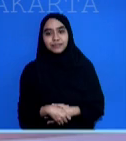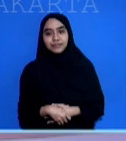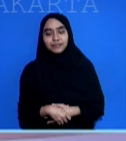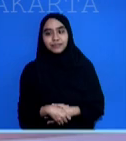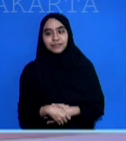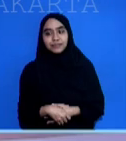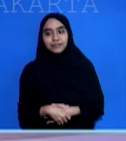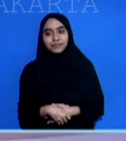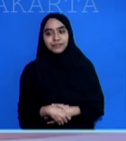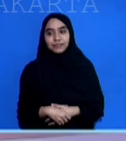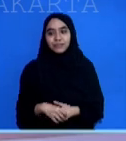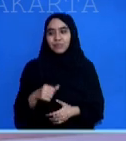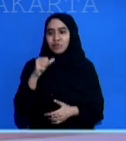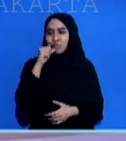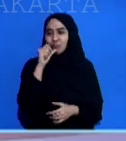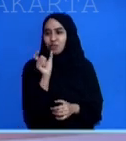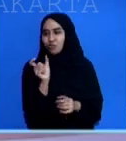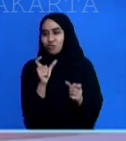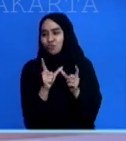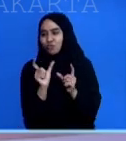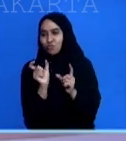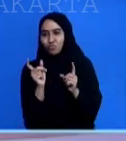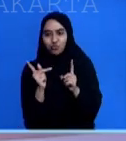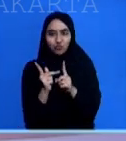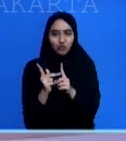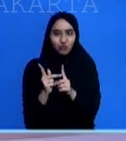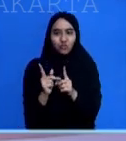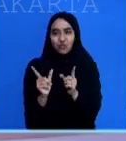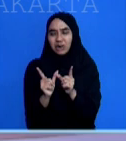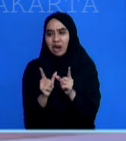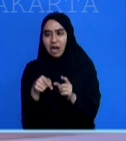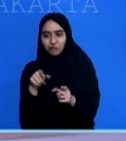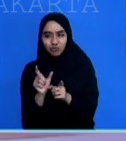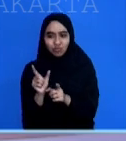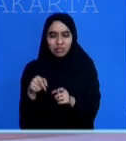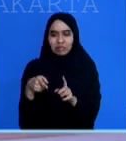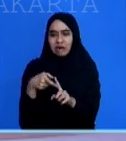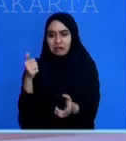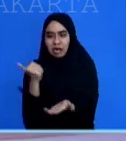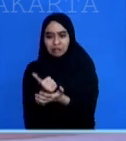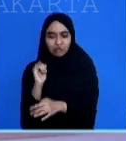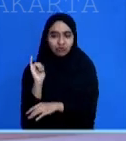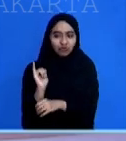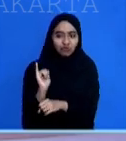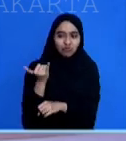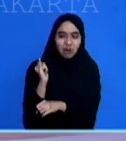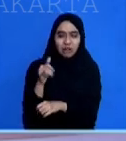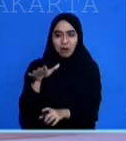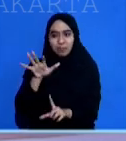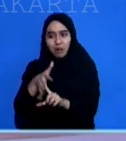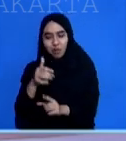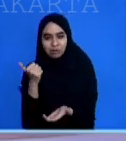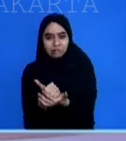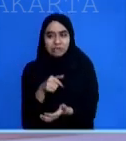Wedang Uwuh merupakan sebuah minuman tradisional khas Jogja yang pertama kali ada di Imogiri. Namun saat ini sajian minuman